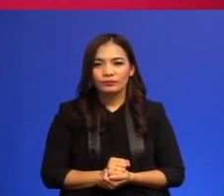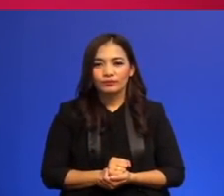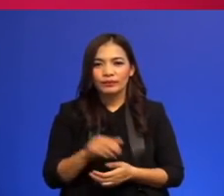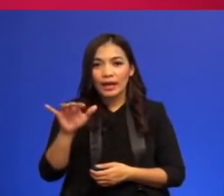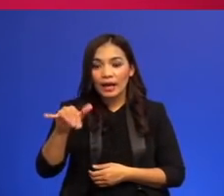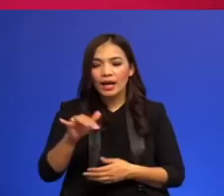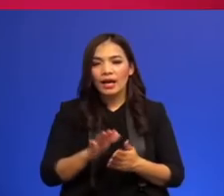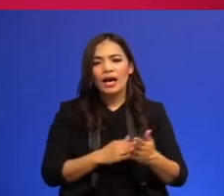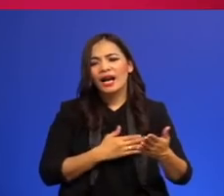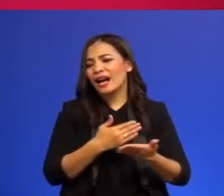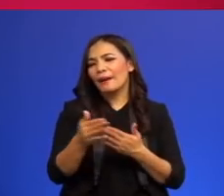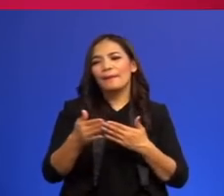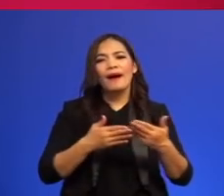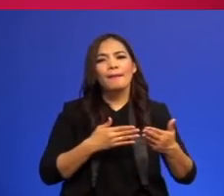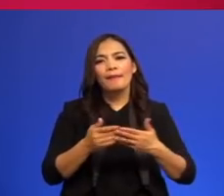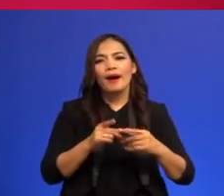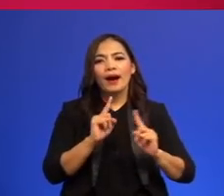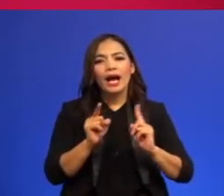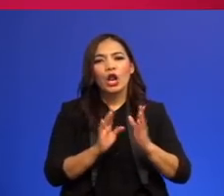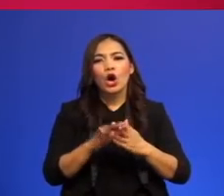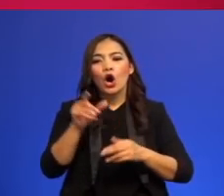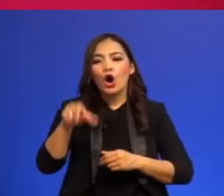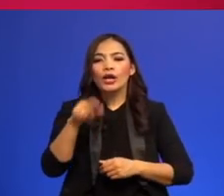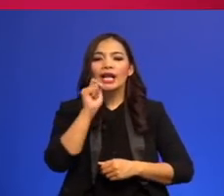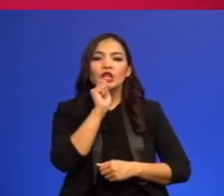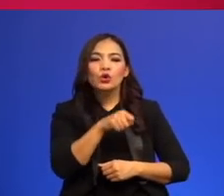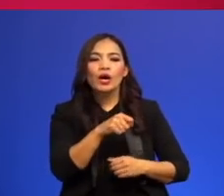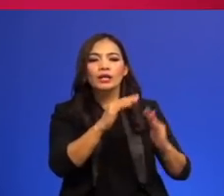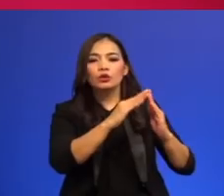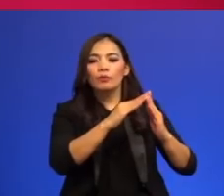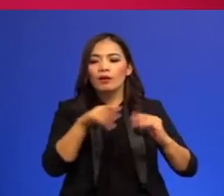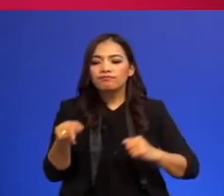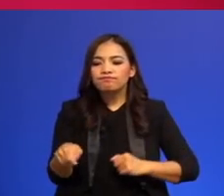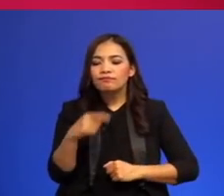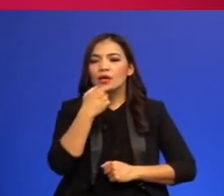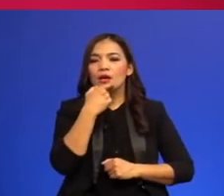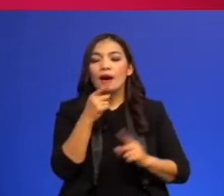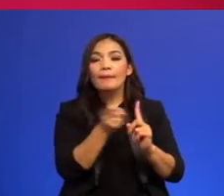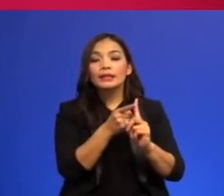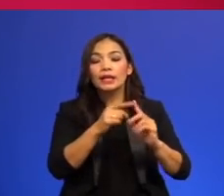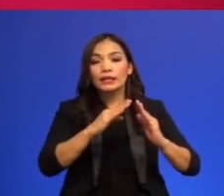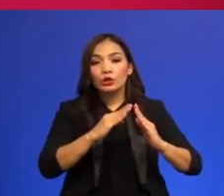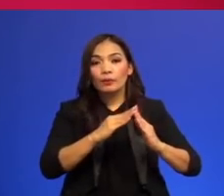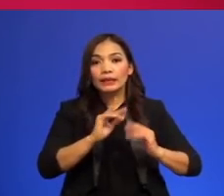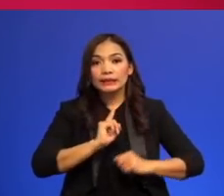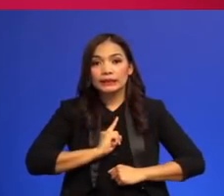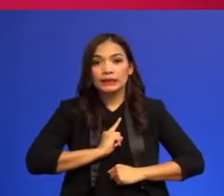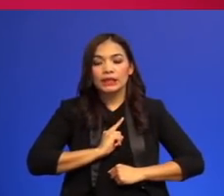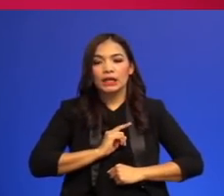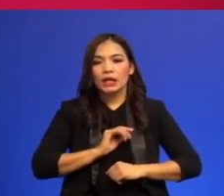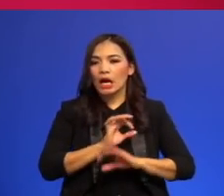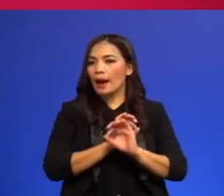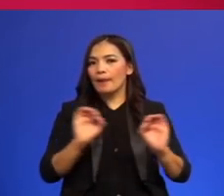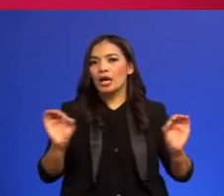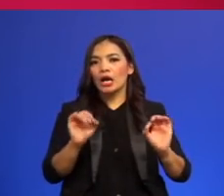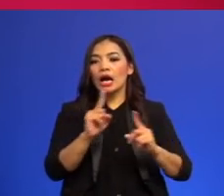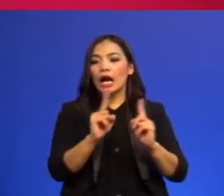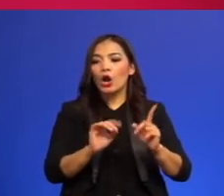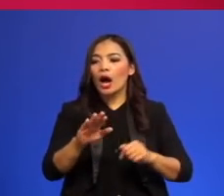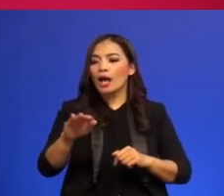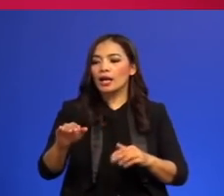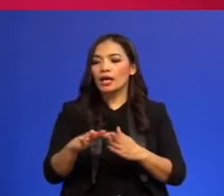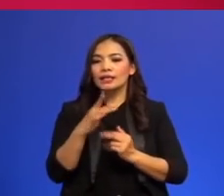Sebenarnya enggak apa-apa orang tua di panti jompo itu enggak apa-apa. Karena kalau dipaksa di rumah juga tidak baik kalau nanti orang anak itu